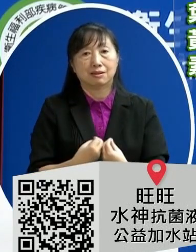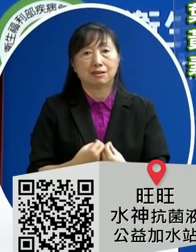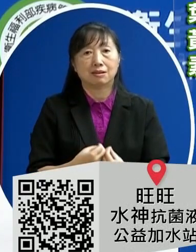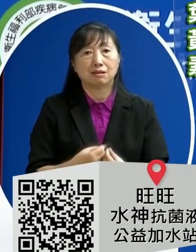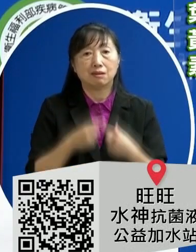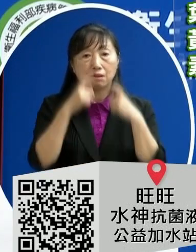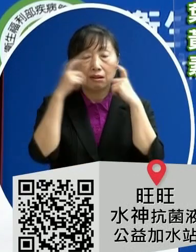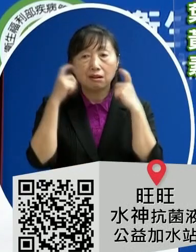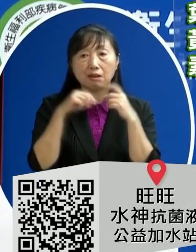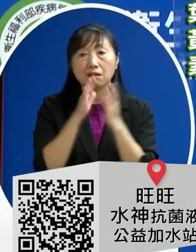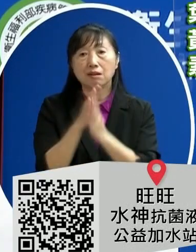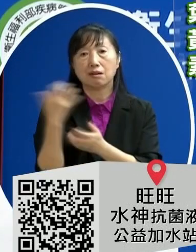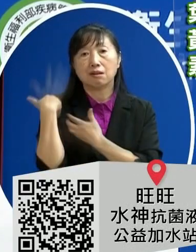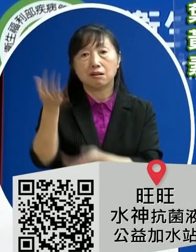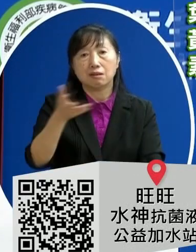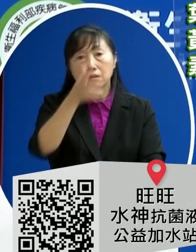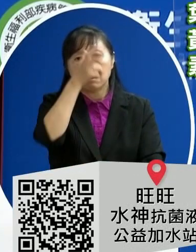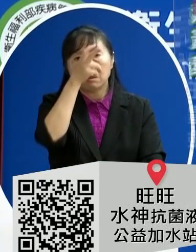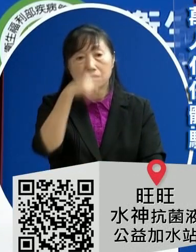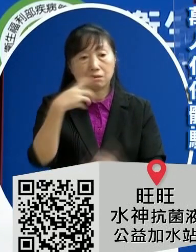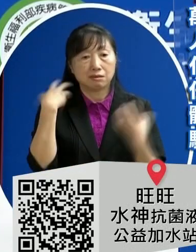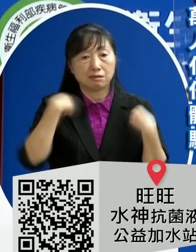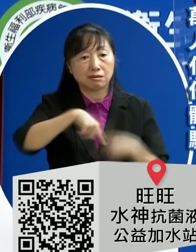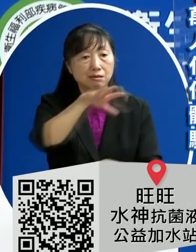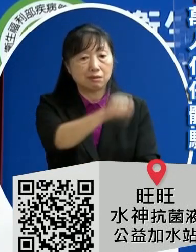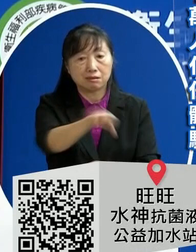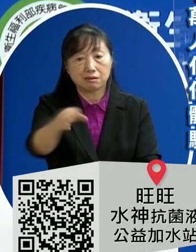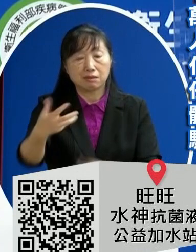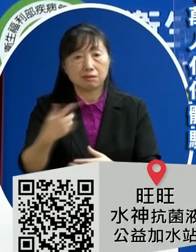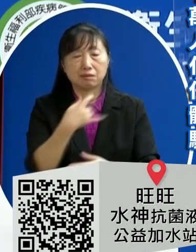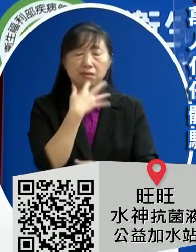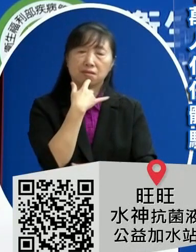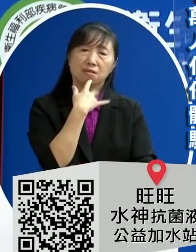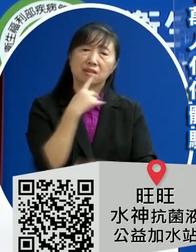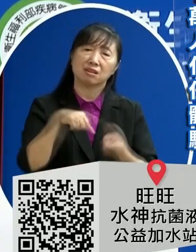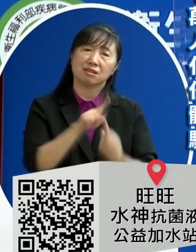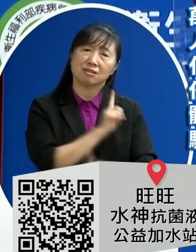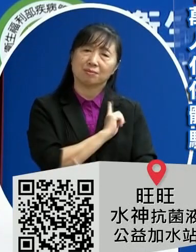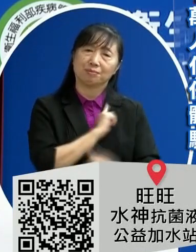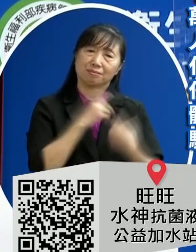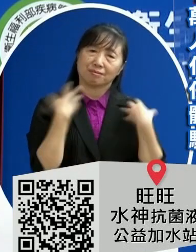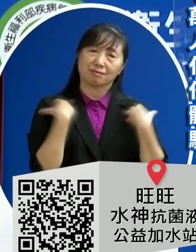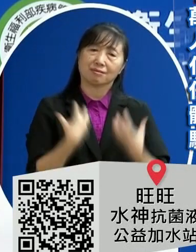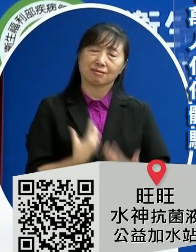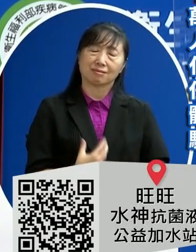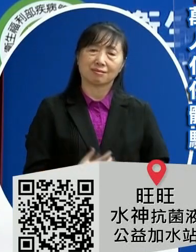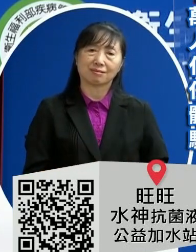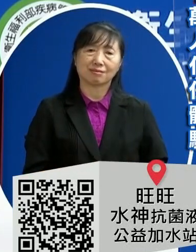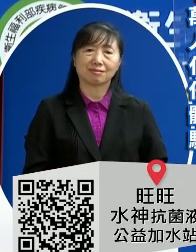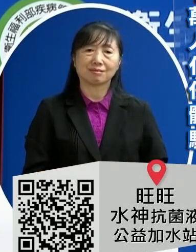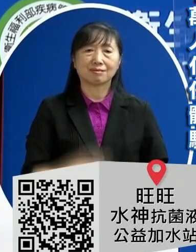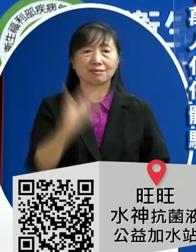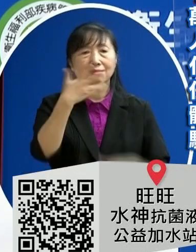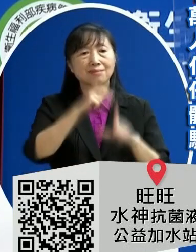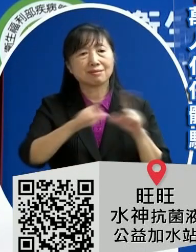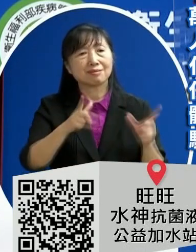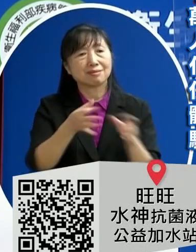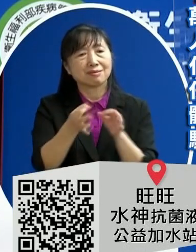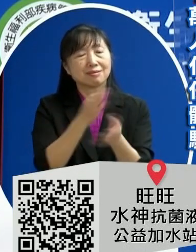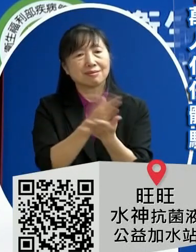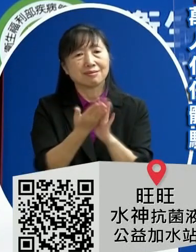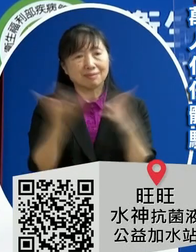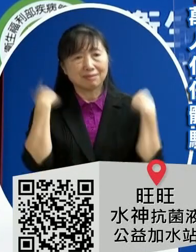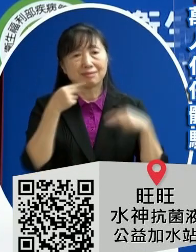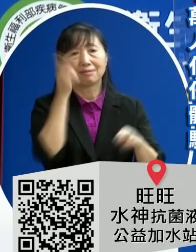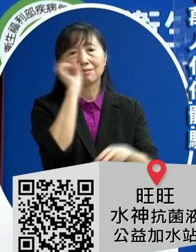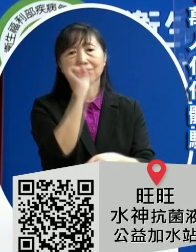啊，连口罩都要警察抓，对，这应该自己要做好。那八大还在开，